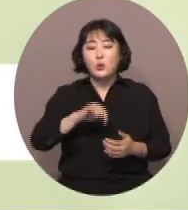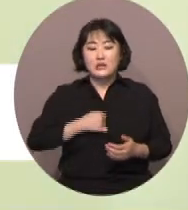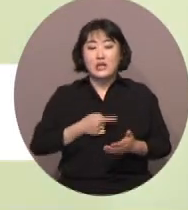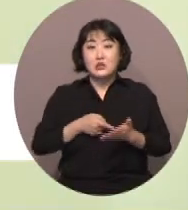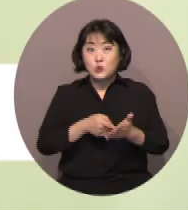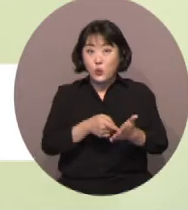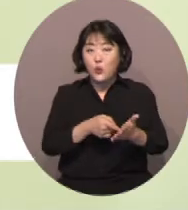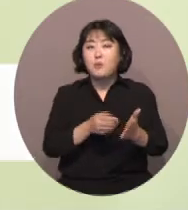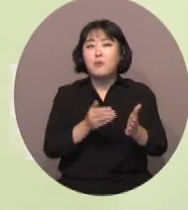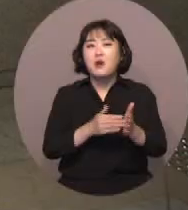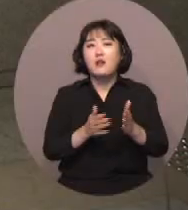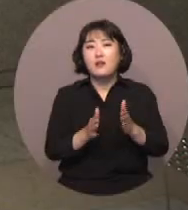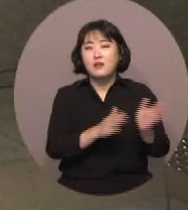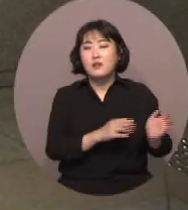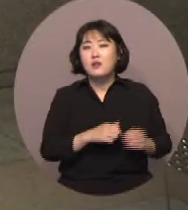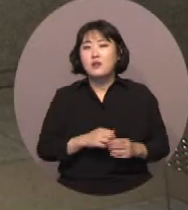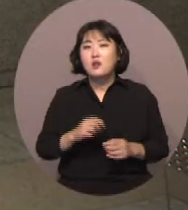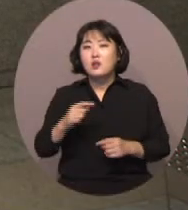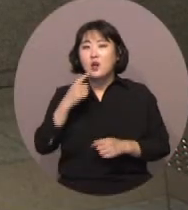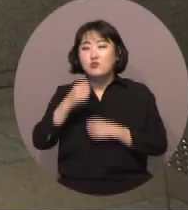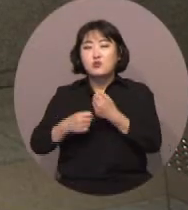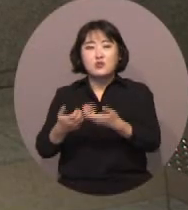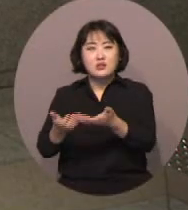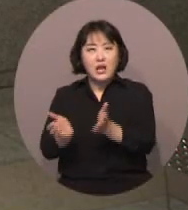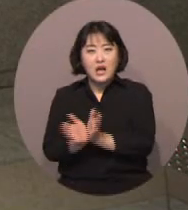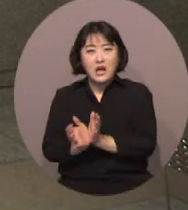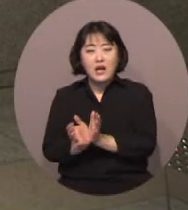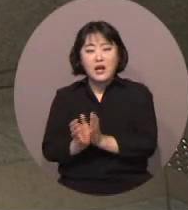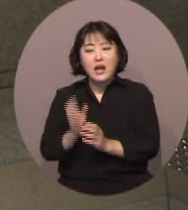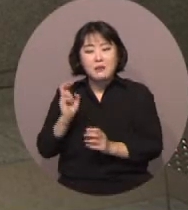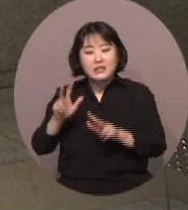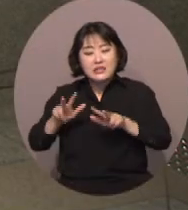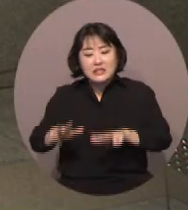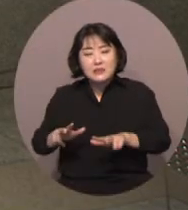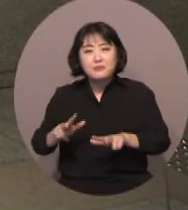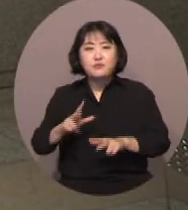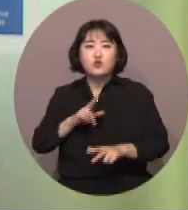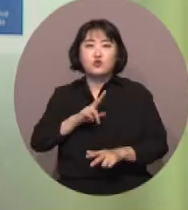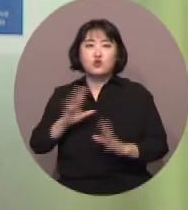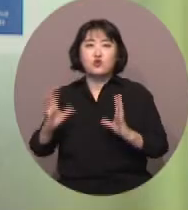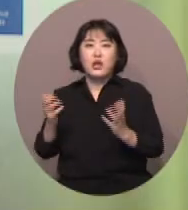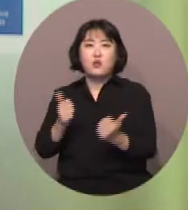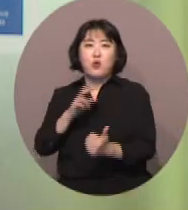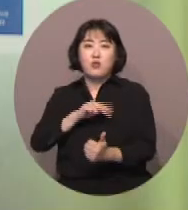더불어민주당은 현역 국회의원으로 후보군이 압축되는 분위기입니다